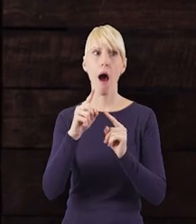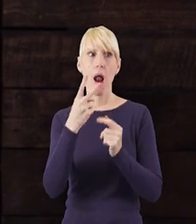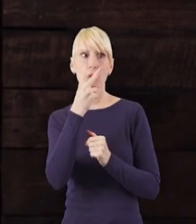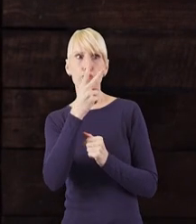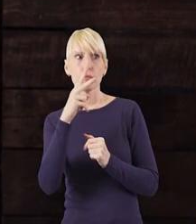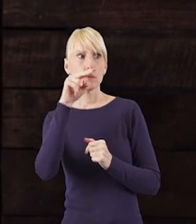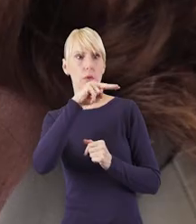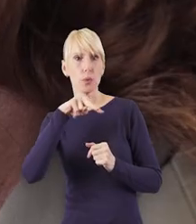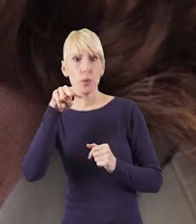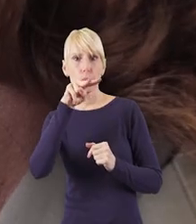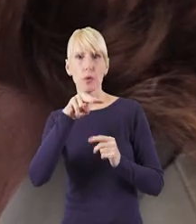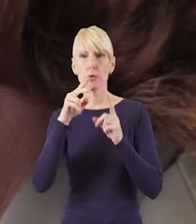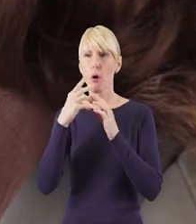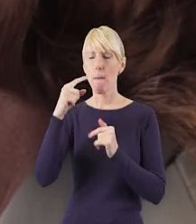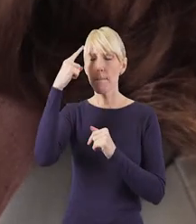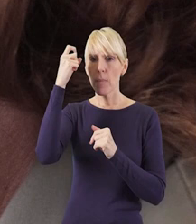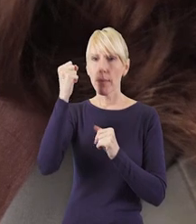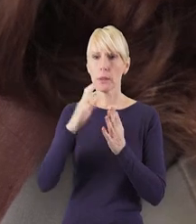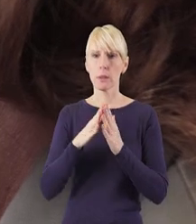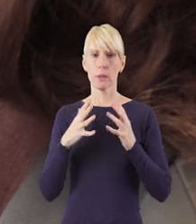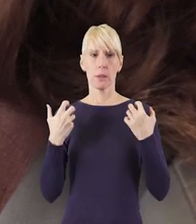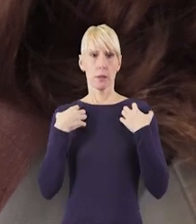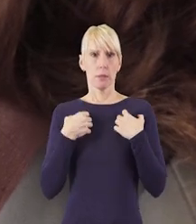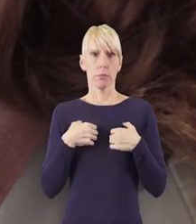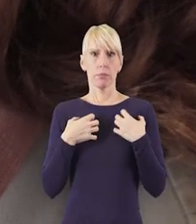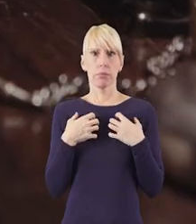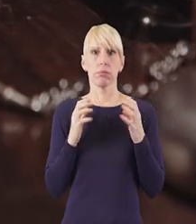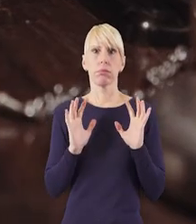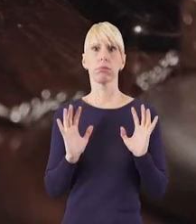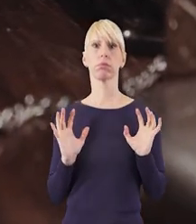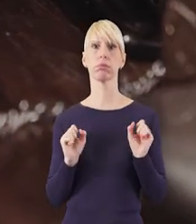na miejscu mordu, przytaczają relacje, które mrożą krew w żyłach.